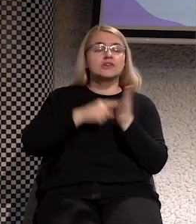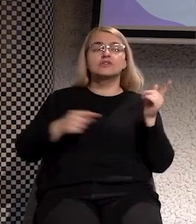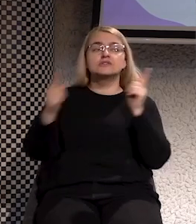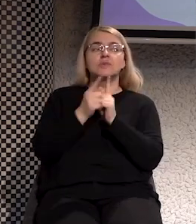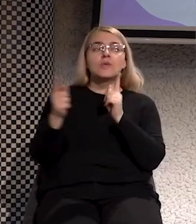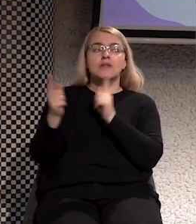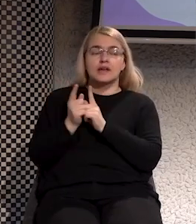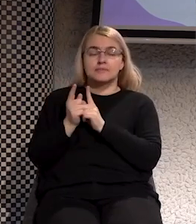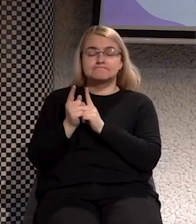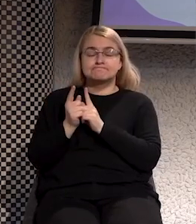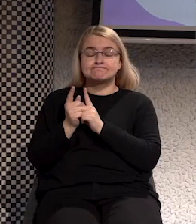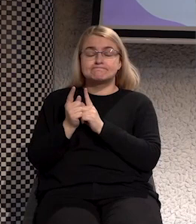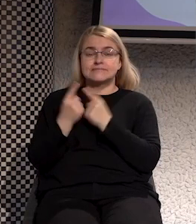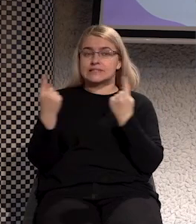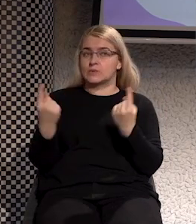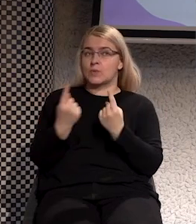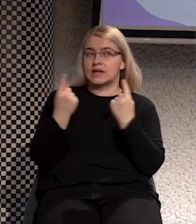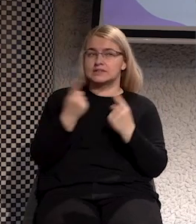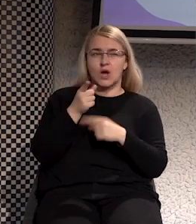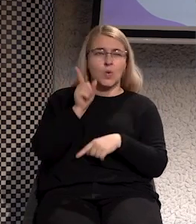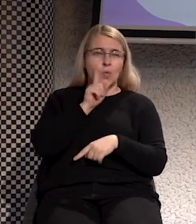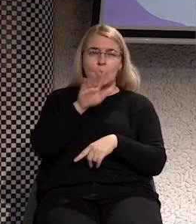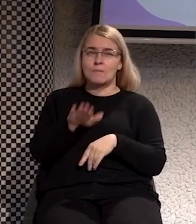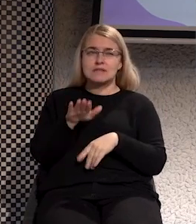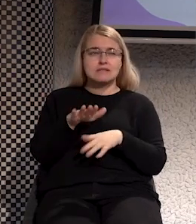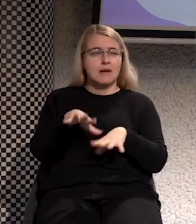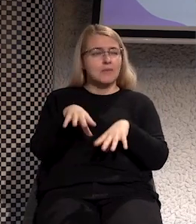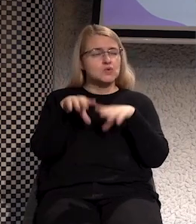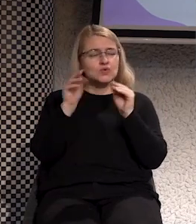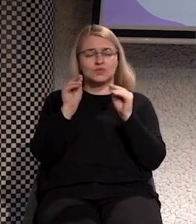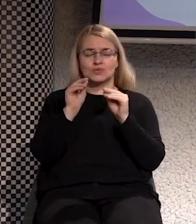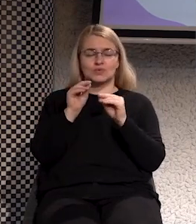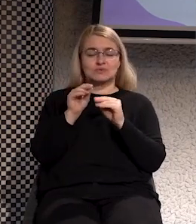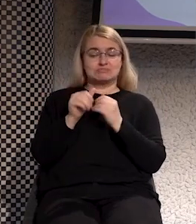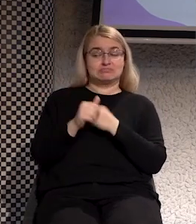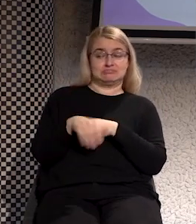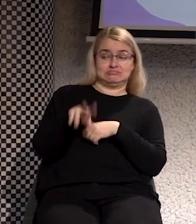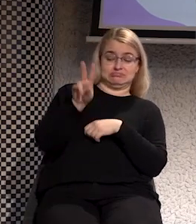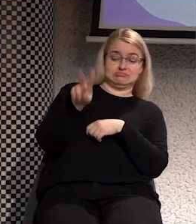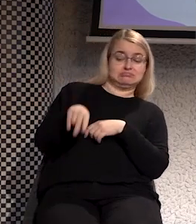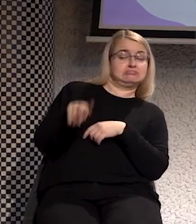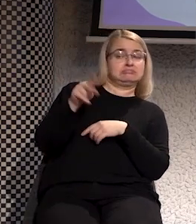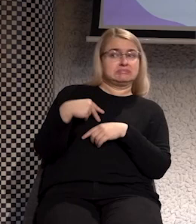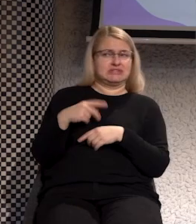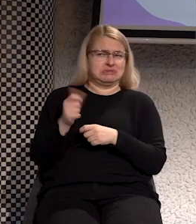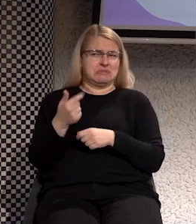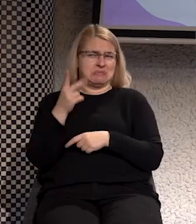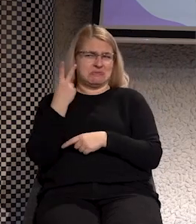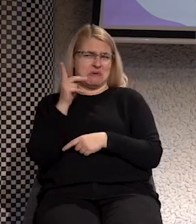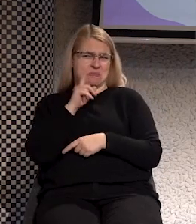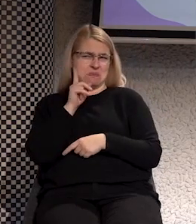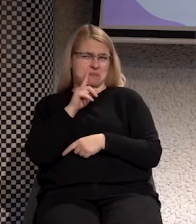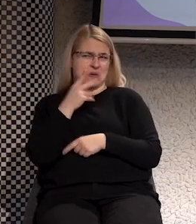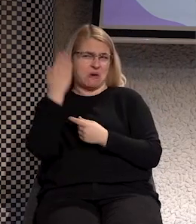chłopacy mają jakąś taką rezerwę na początku, co jest no, zrozumiałe. Przychodzi dwóch kolesi z zewnątrz i przychodzą na warsztaty